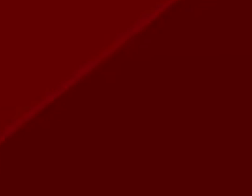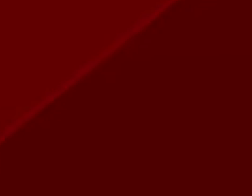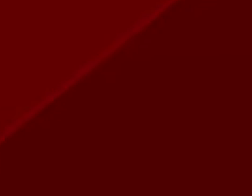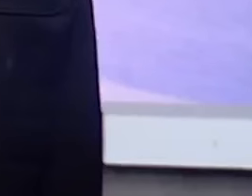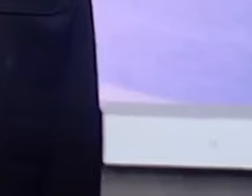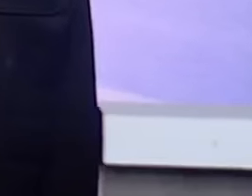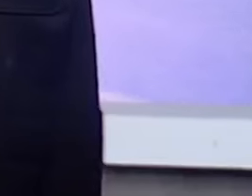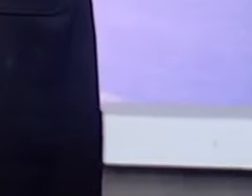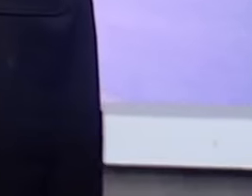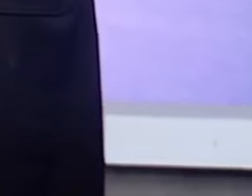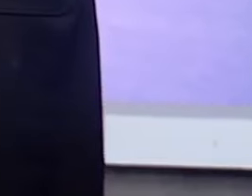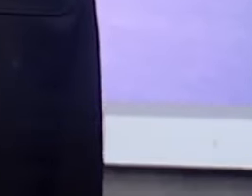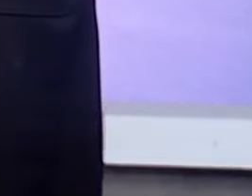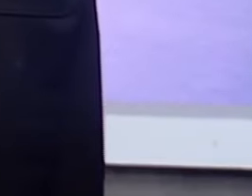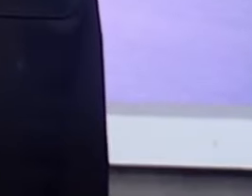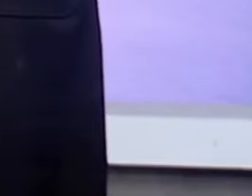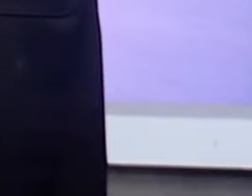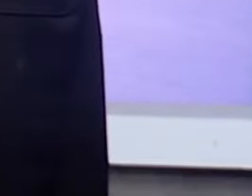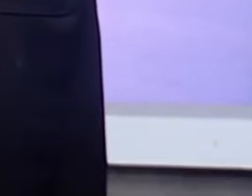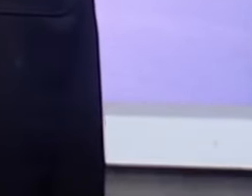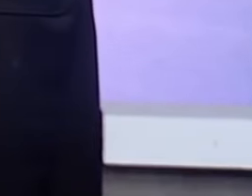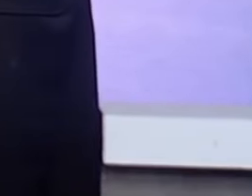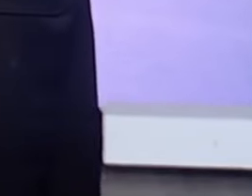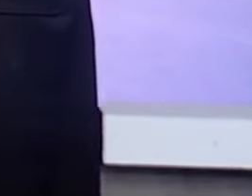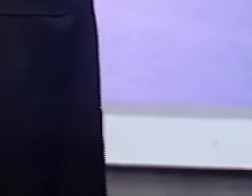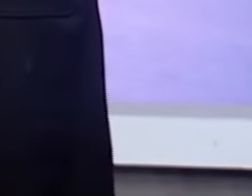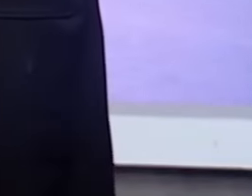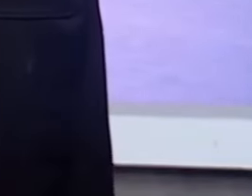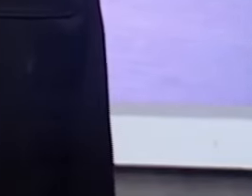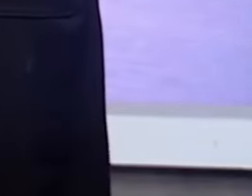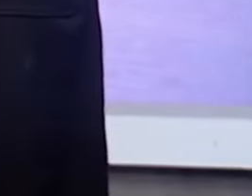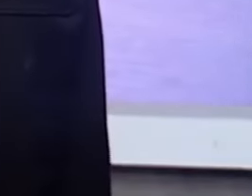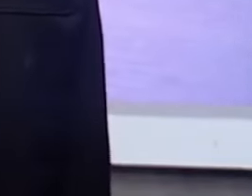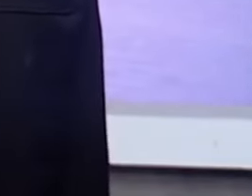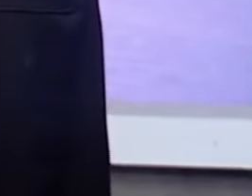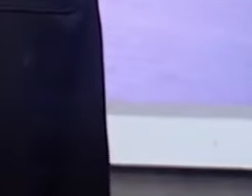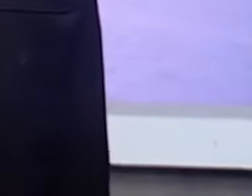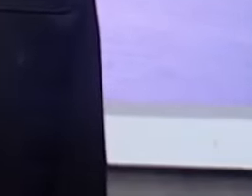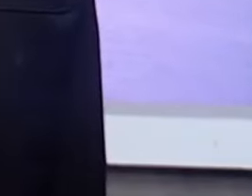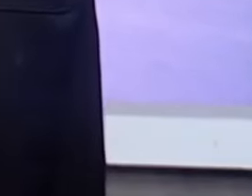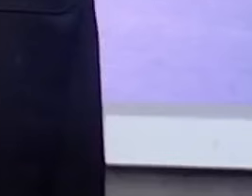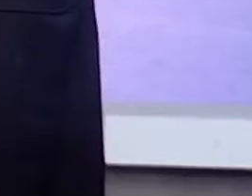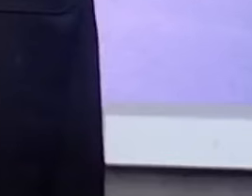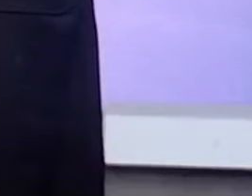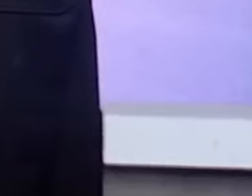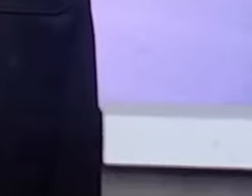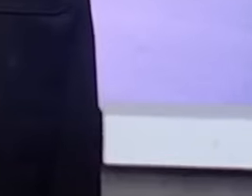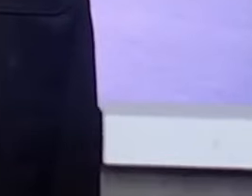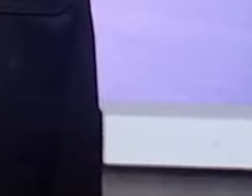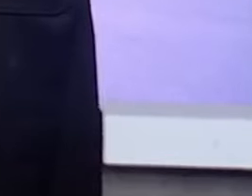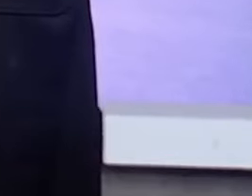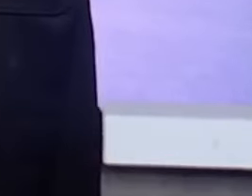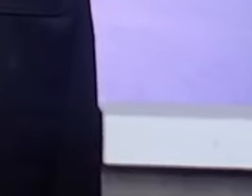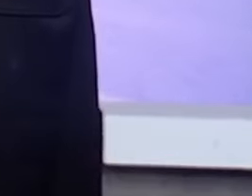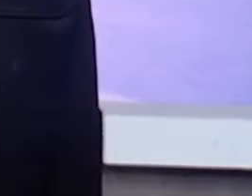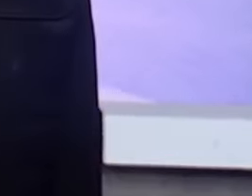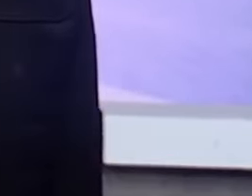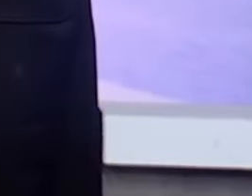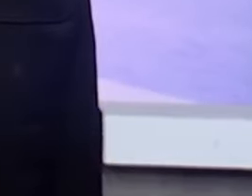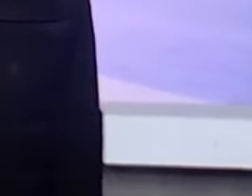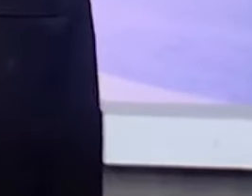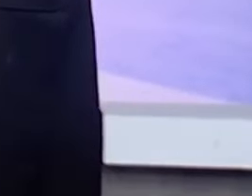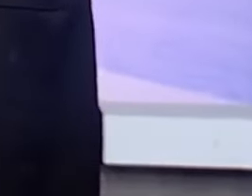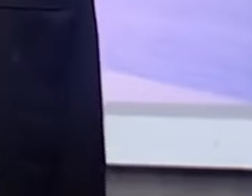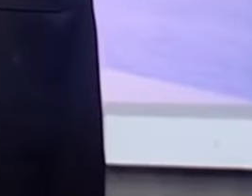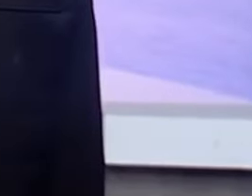delicas mga kapuso sama-sama tayong maging saksi mag-subscribe sa GMA integrated news sa YouTube at para sa mga